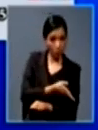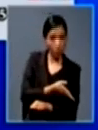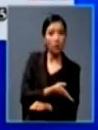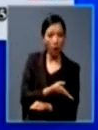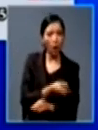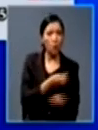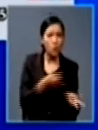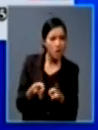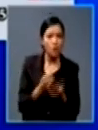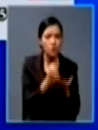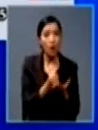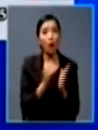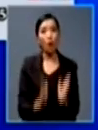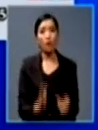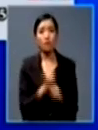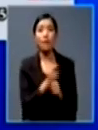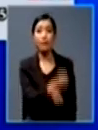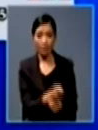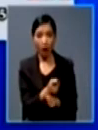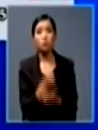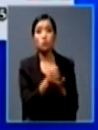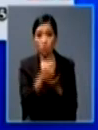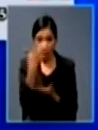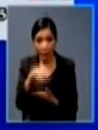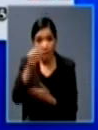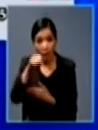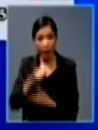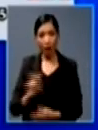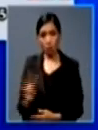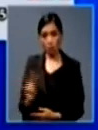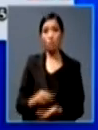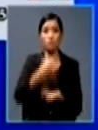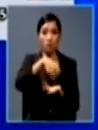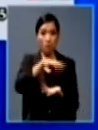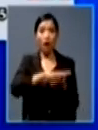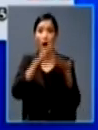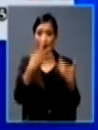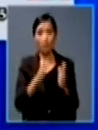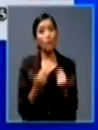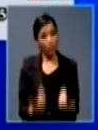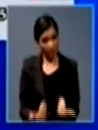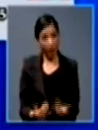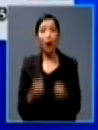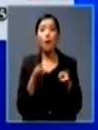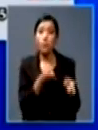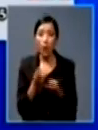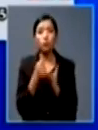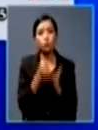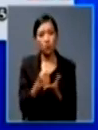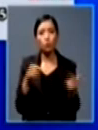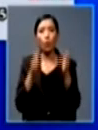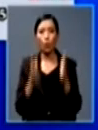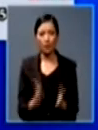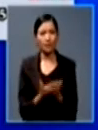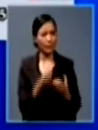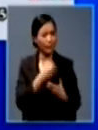ำหรับเกษตรกรออกไปแล้วท่านผู้ชมจำได้ไหมครับสองคนก็มาเล่าให้ฟังแล้วแต่วันนี้เป็นมาตรการสำหรับผู้มีรายได้น้อยที่ไม่ใช่เ